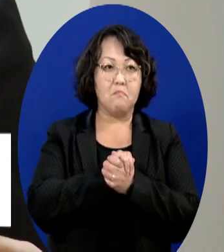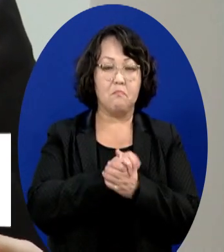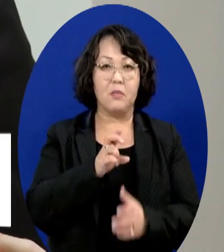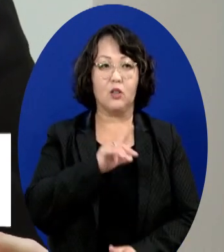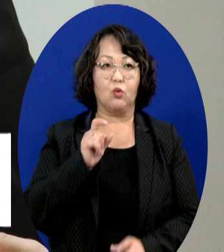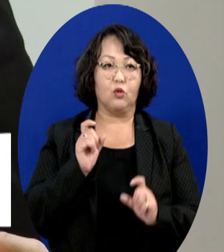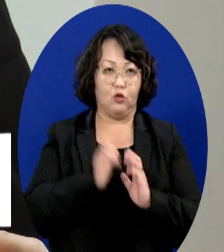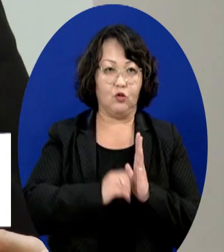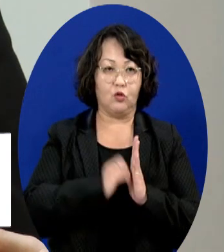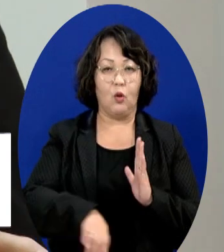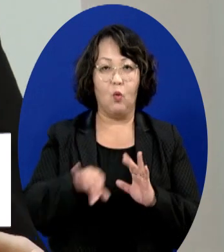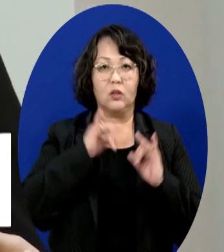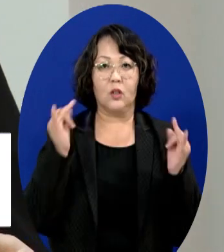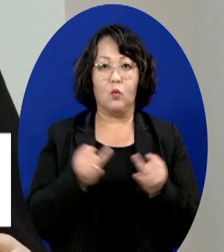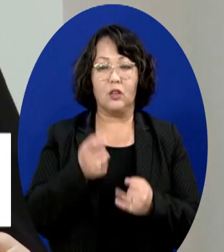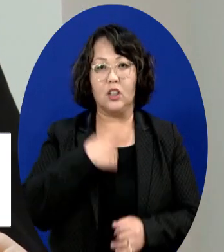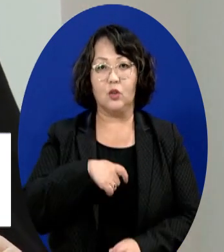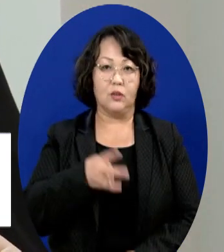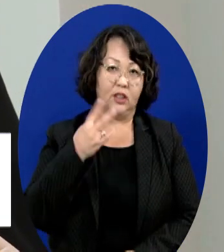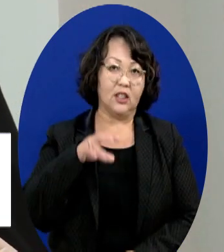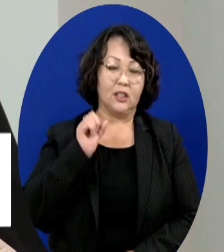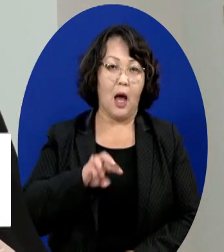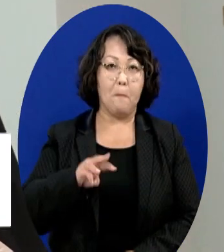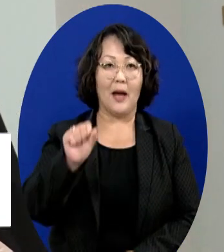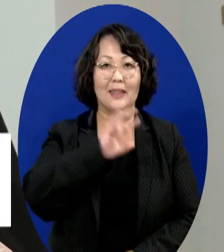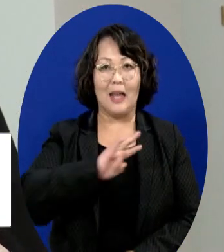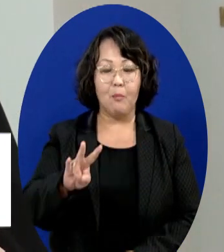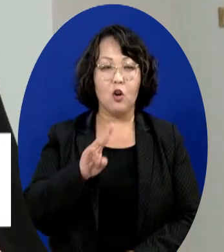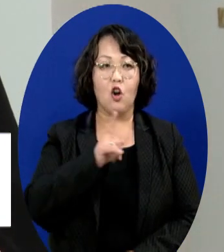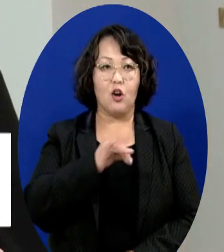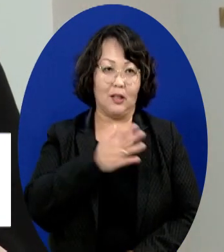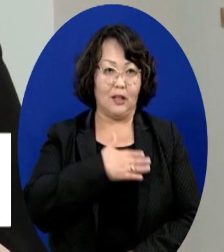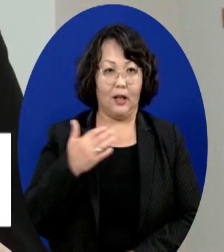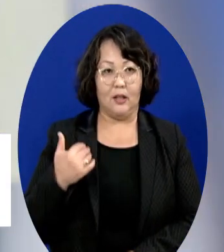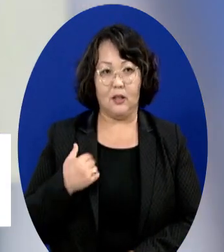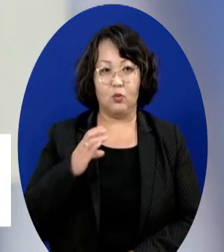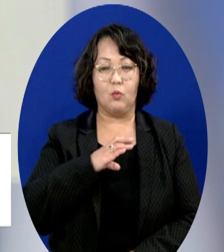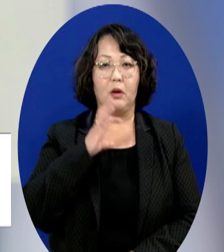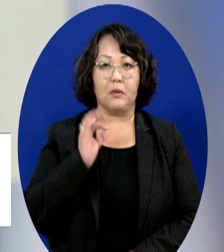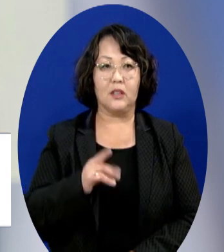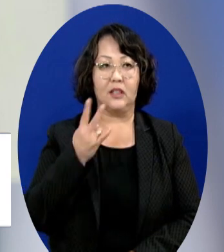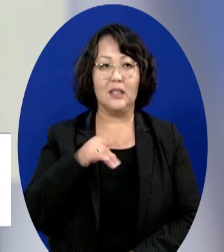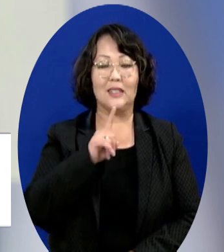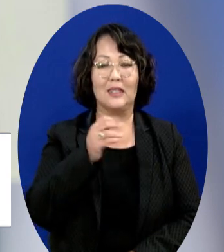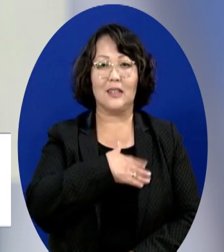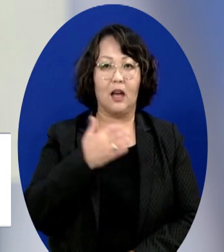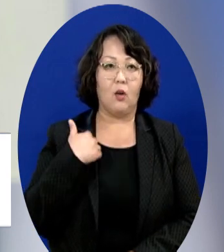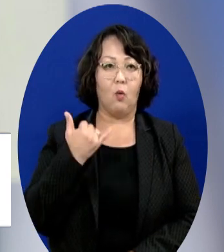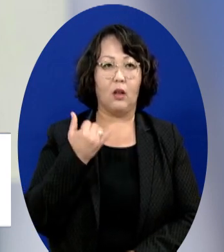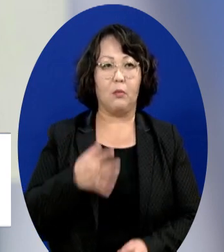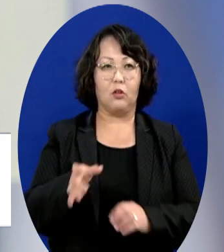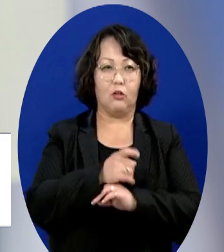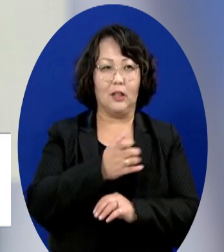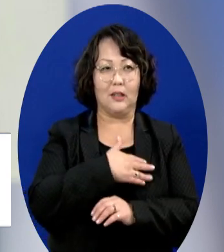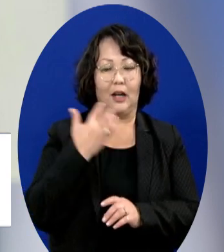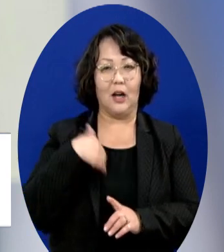магадгүй иргэдийн хяналтыг бол одоо тавих ёстой шударга шиг бэхжүүлэх ёстой. За харин улсын хурлын гишүүн нийслэлийн